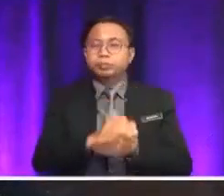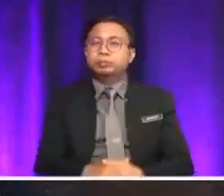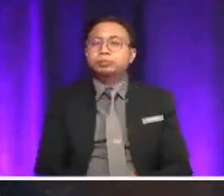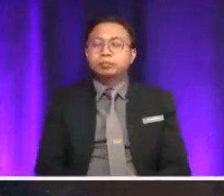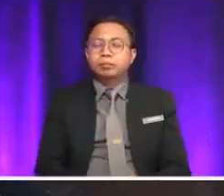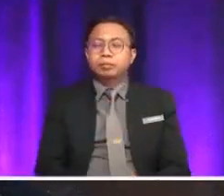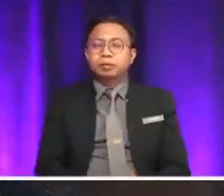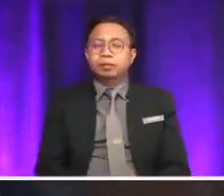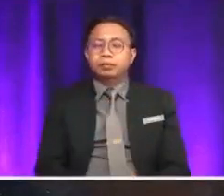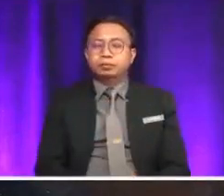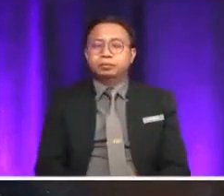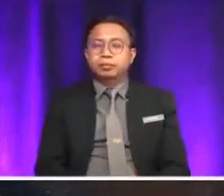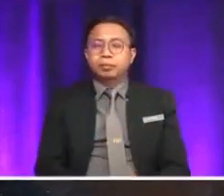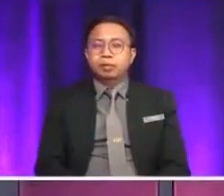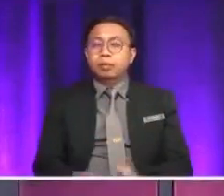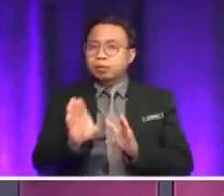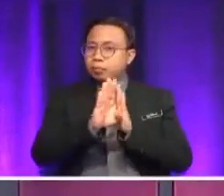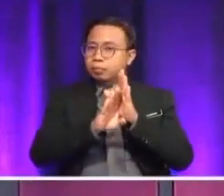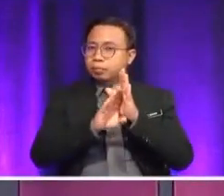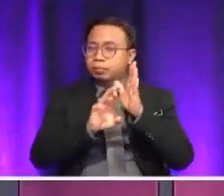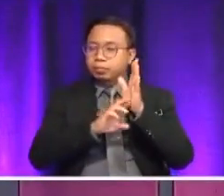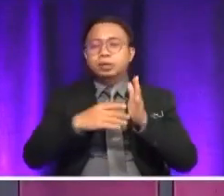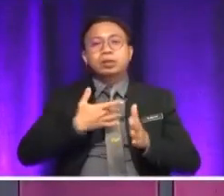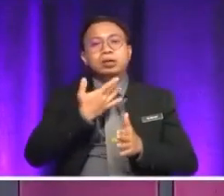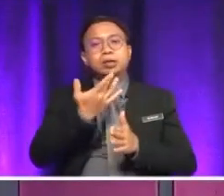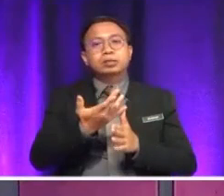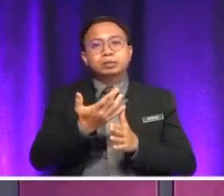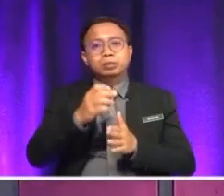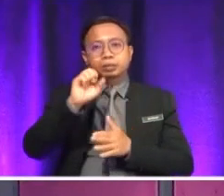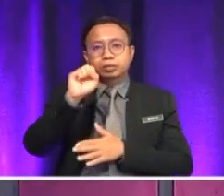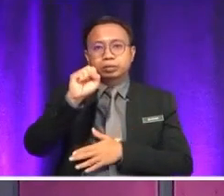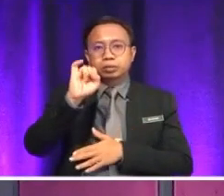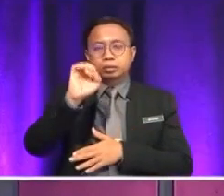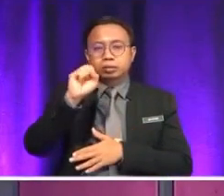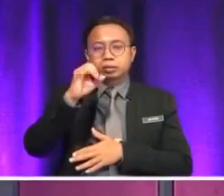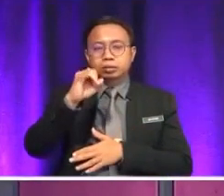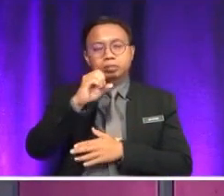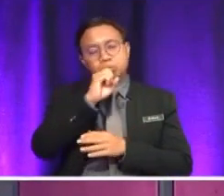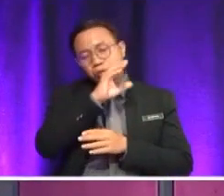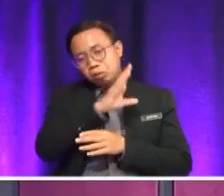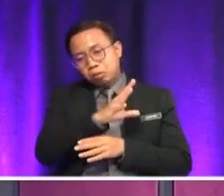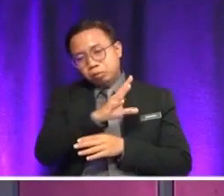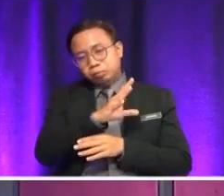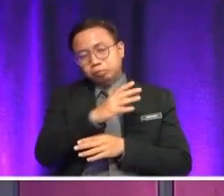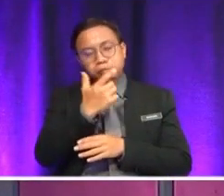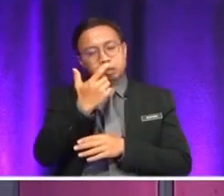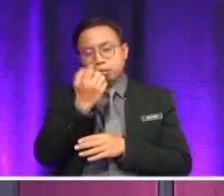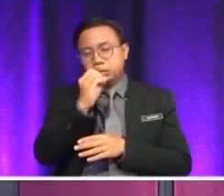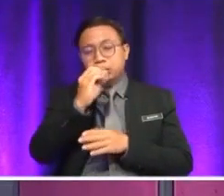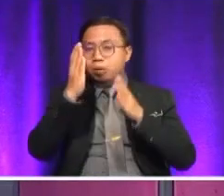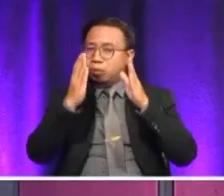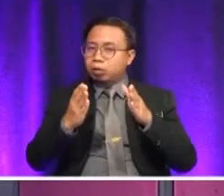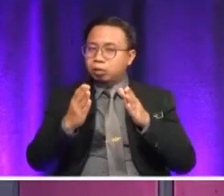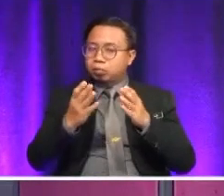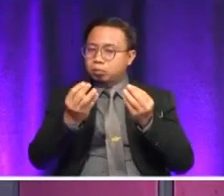Yang kedua, okay, berasa tersisih dan tidak disayangi. Okay, dekat sini bila kebanyakannya yang